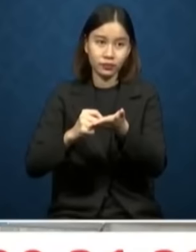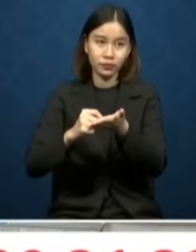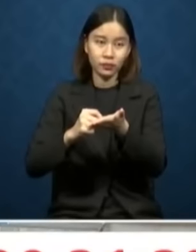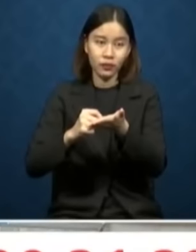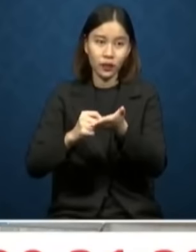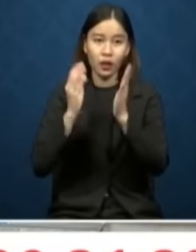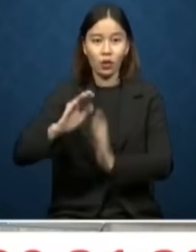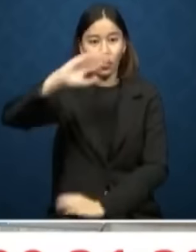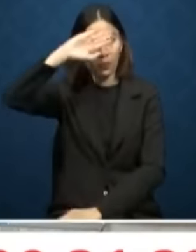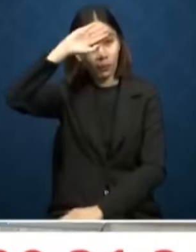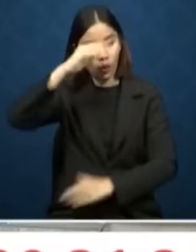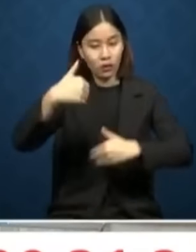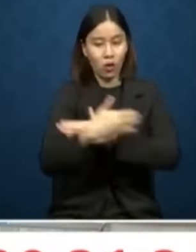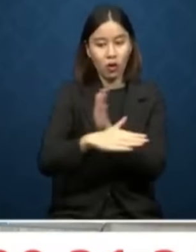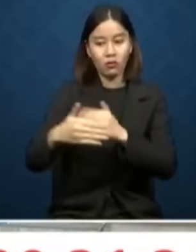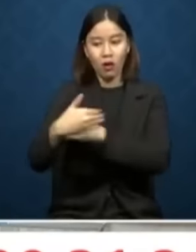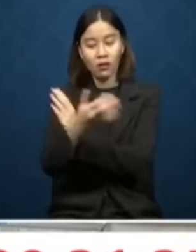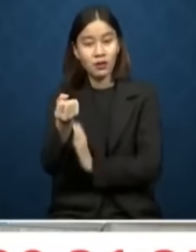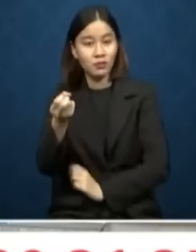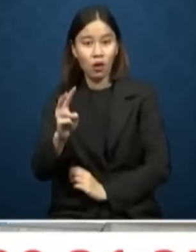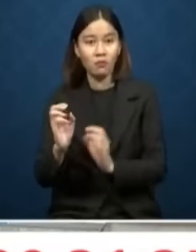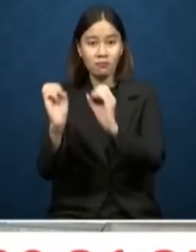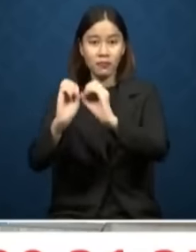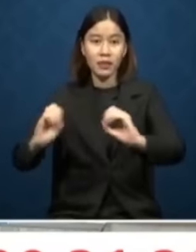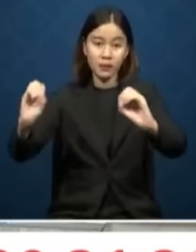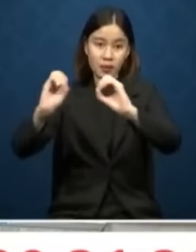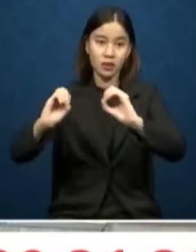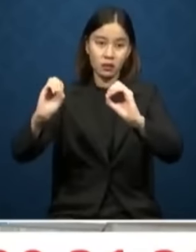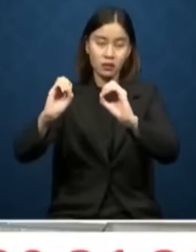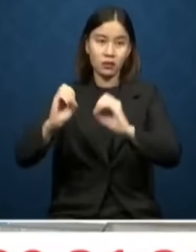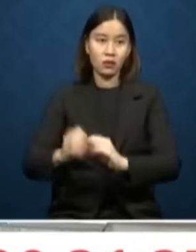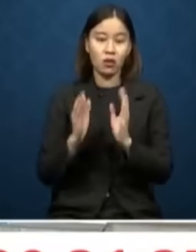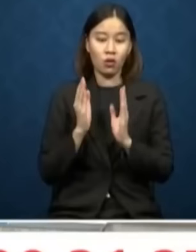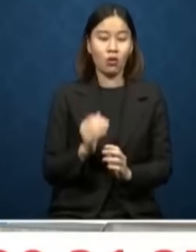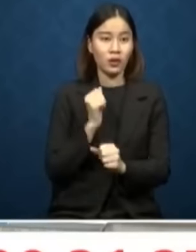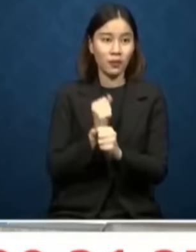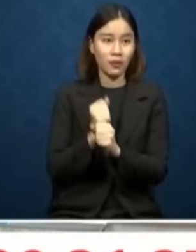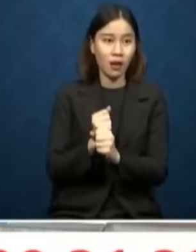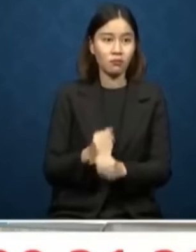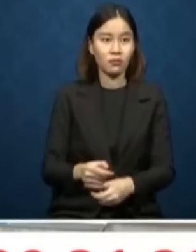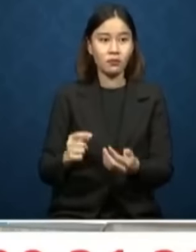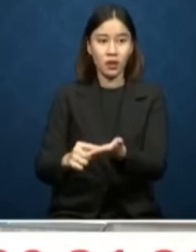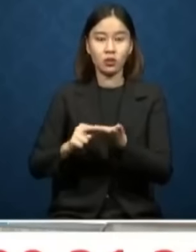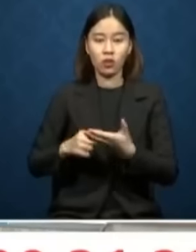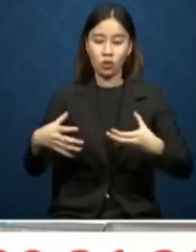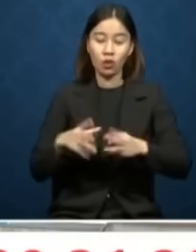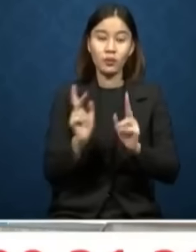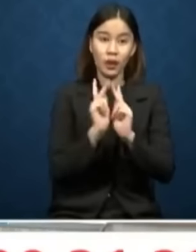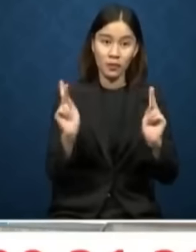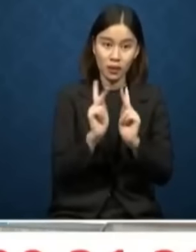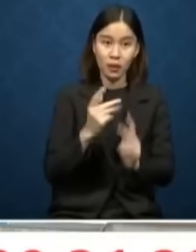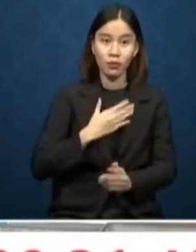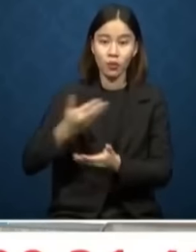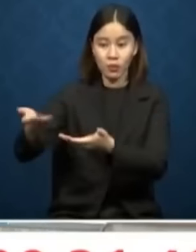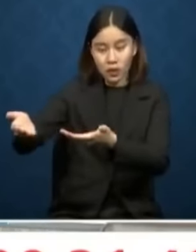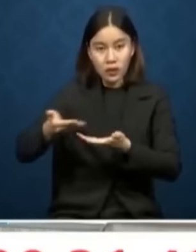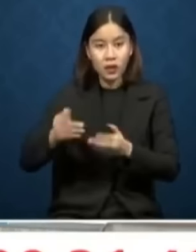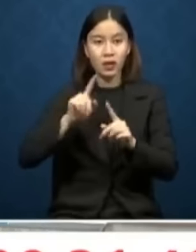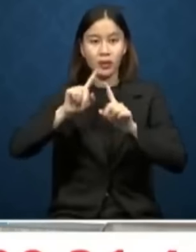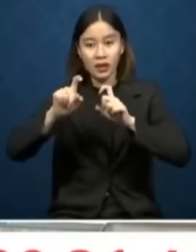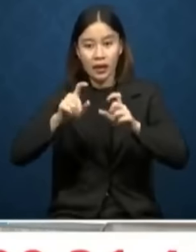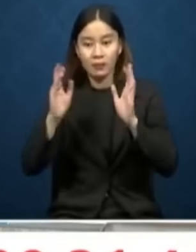ผู้ป่วยที่อยู่อีก12ห้องไม่มีนะครับเจ้าหน้าที่รายงานต่อคณะกรรมการที่ผมเชิญมาสอบทั้งห